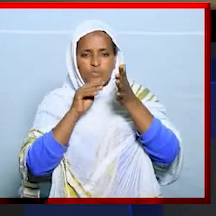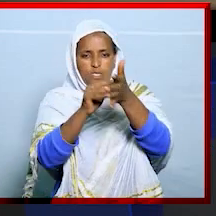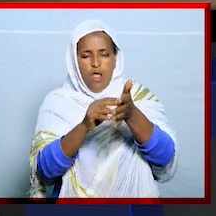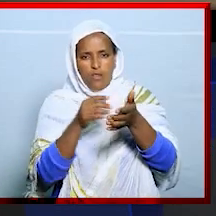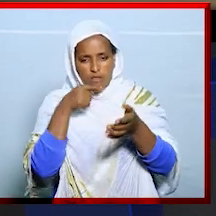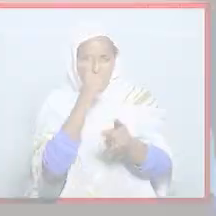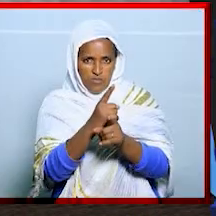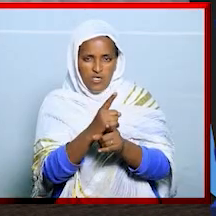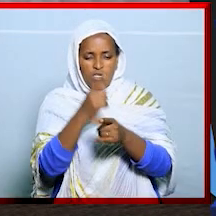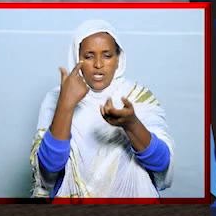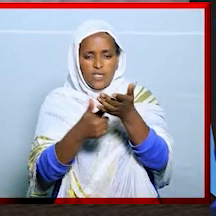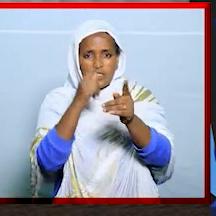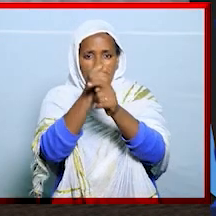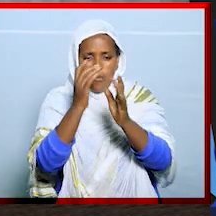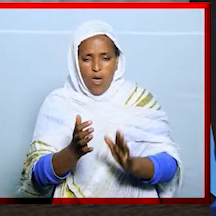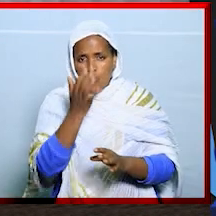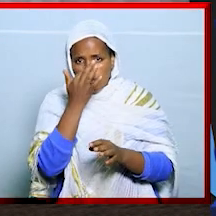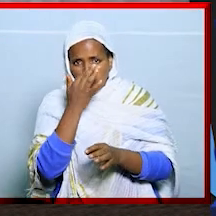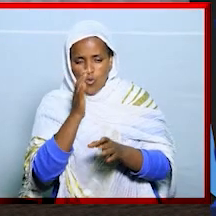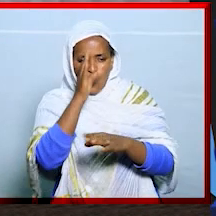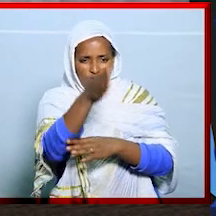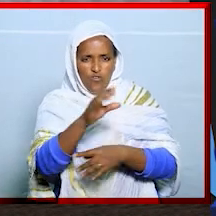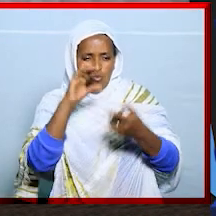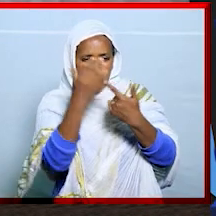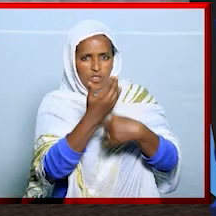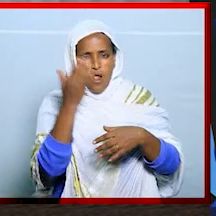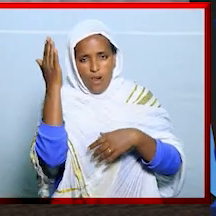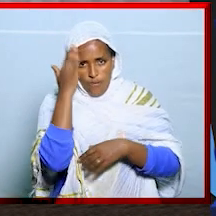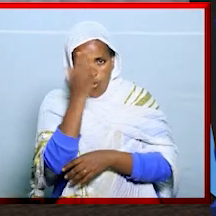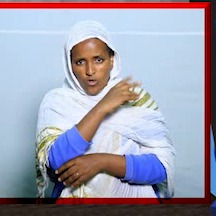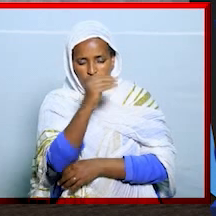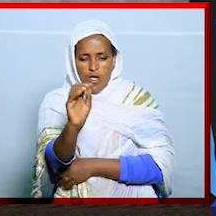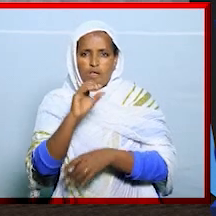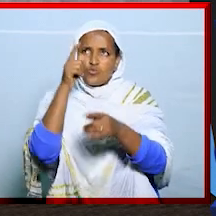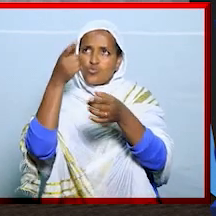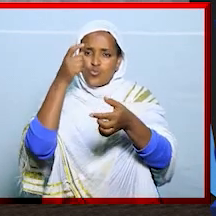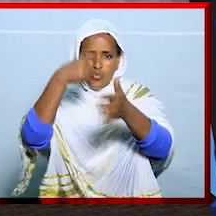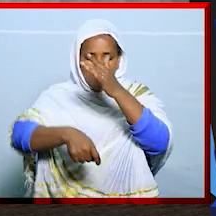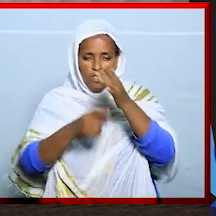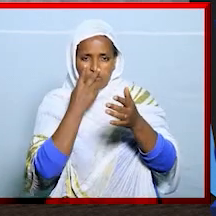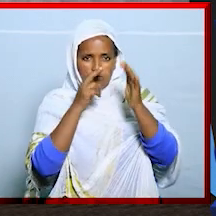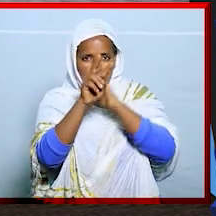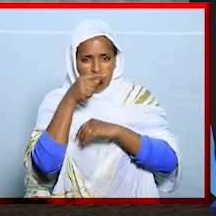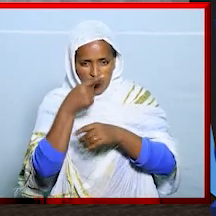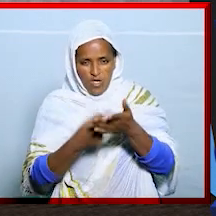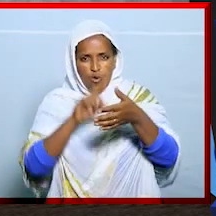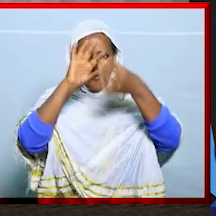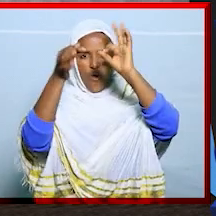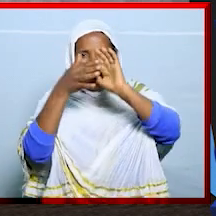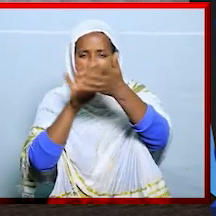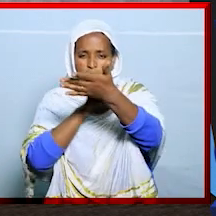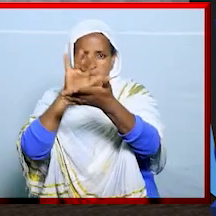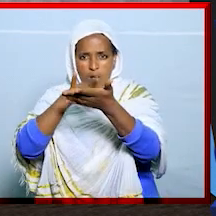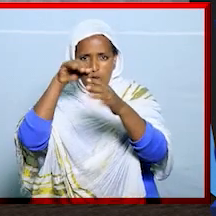ከዋክብትን እንደ ምሳሌ መጥቀስ፣ ሆኖም በእነዚህ ተግባራዊ ልምዶችና የወደፊቱን ሁኔታ ለማወቅና የኩነቶችን ውጤት ለመተንበይ ሲሉ